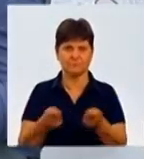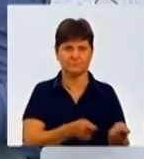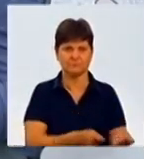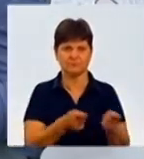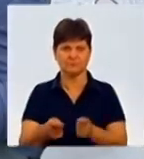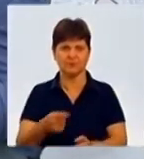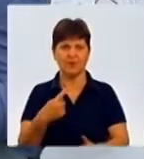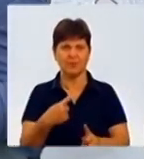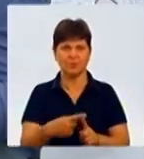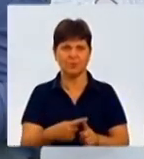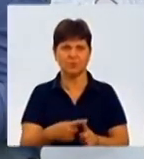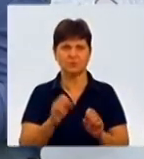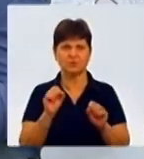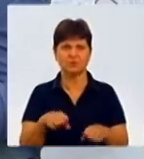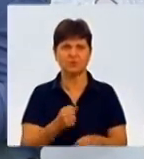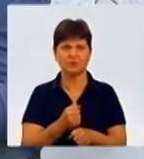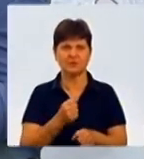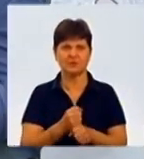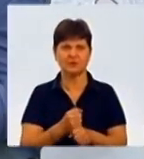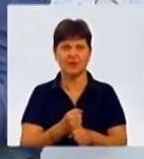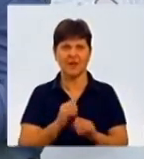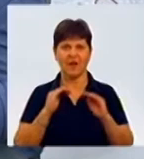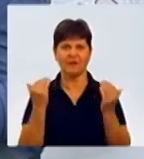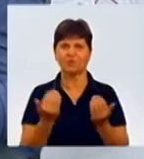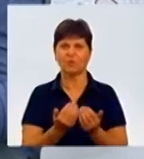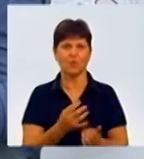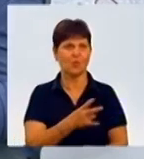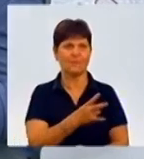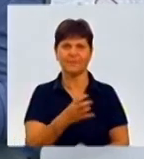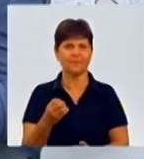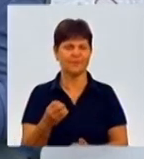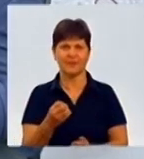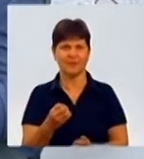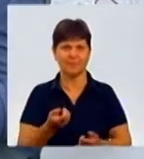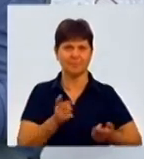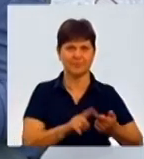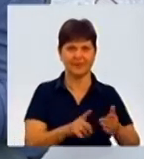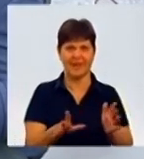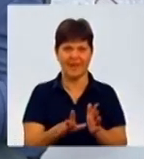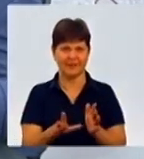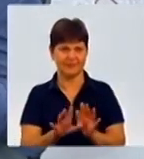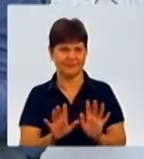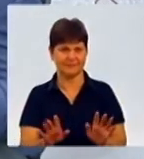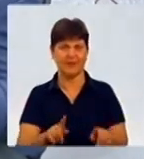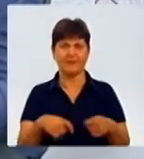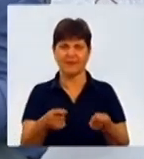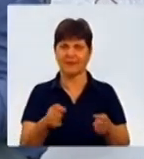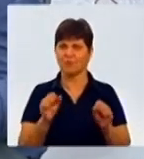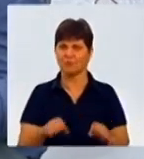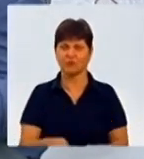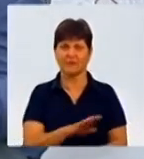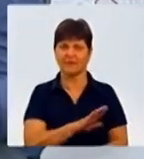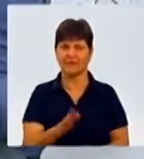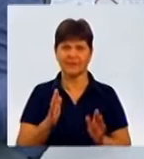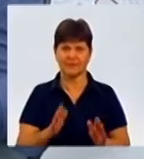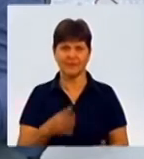ще він може працювати автономно, не під'єднаний до мережі, що дає нам можливість не тільки